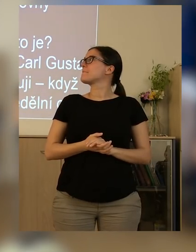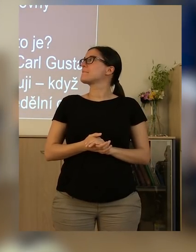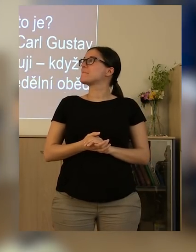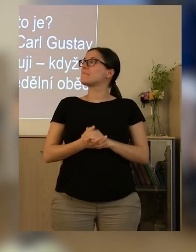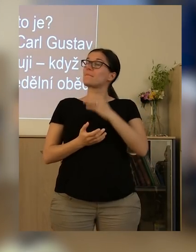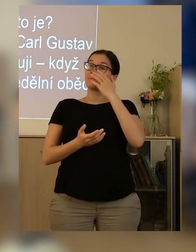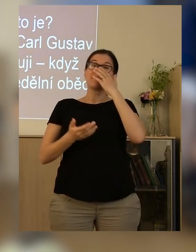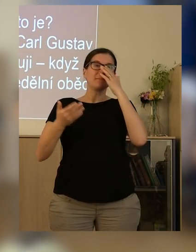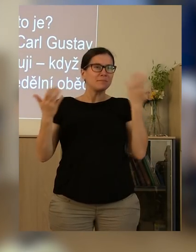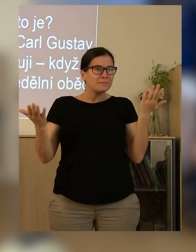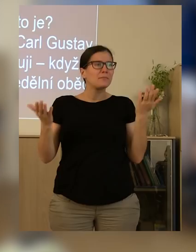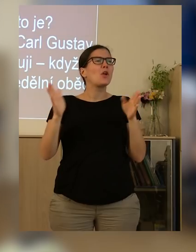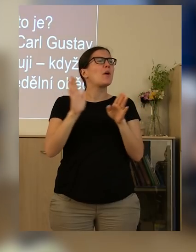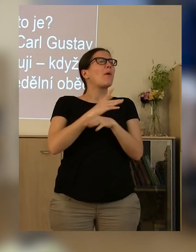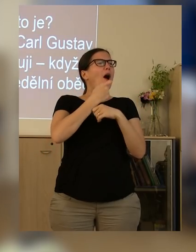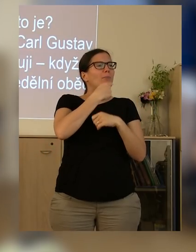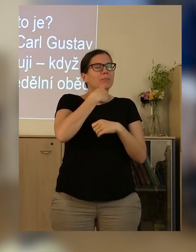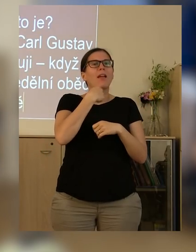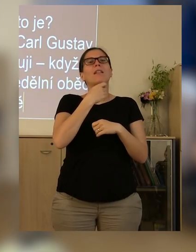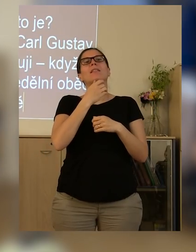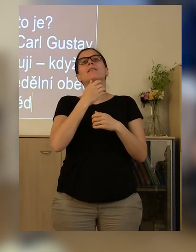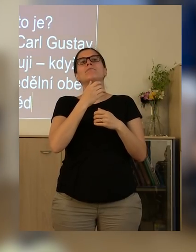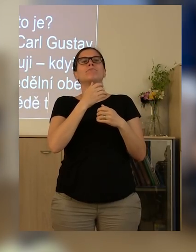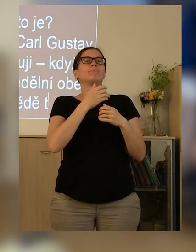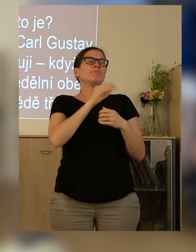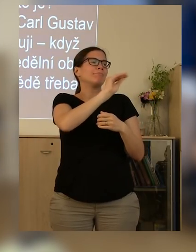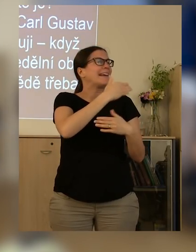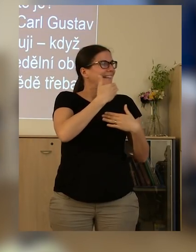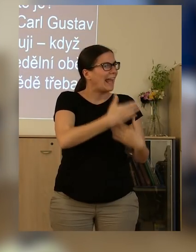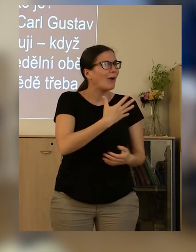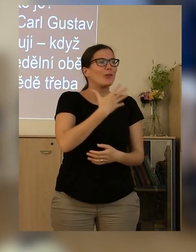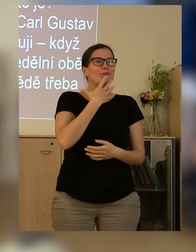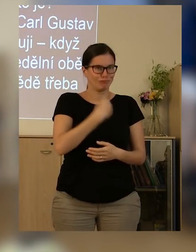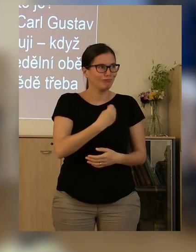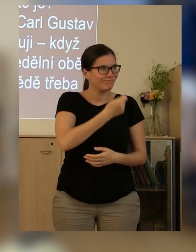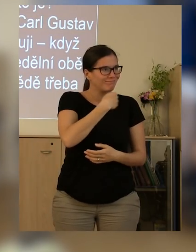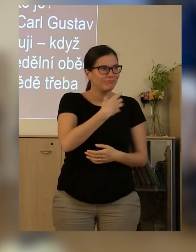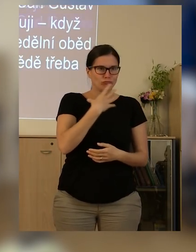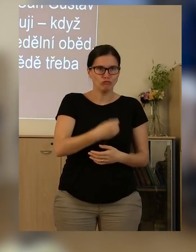tak je dobré po tom obědě třeba pochválit ten oběd.